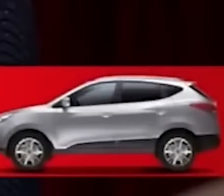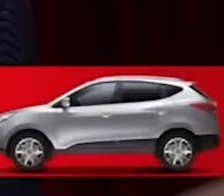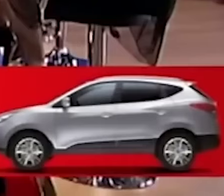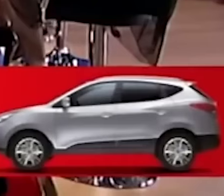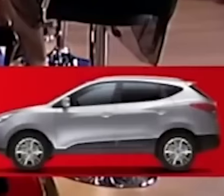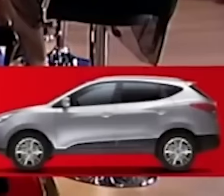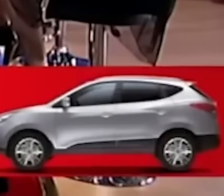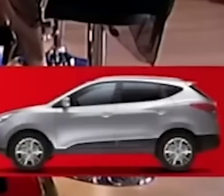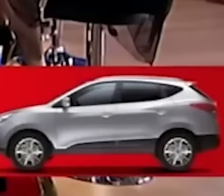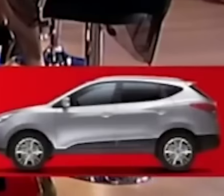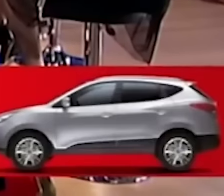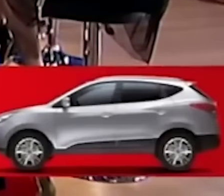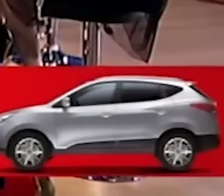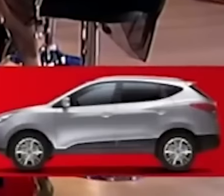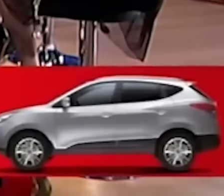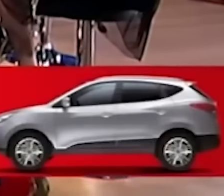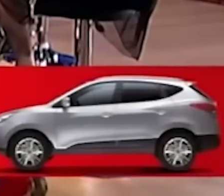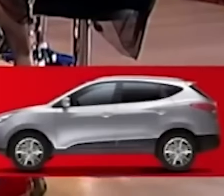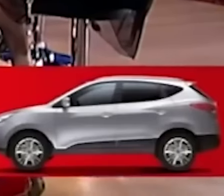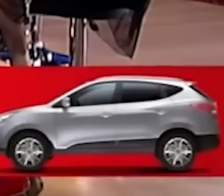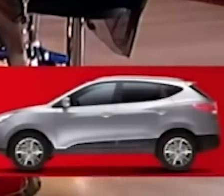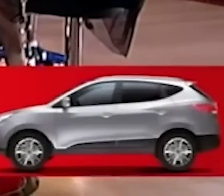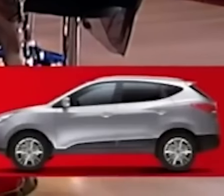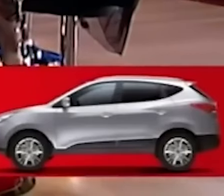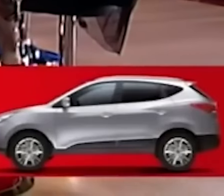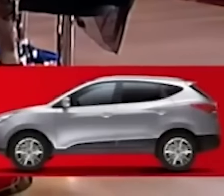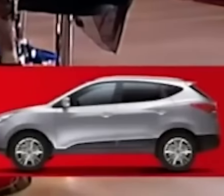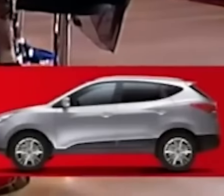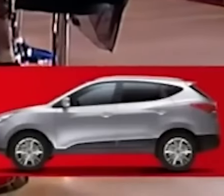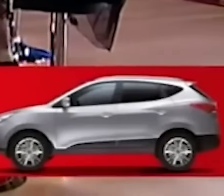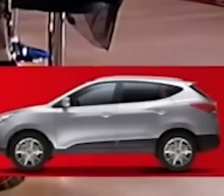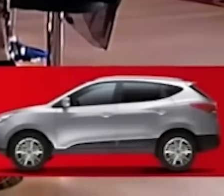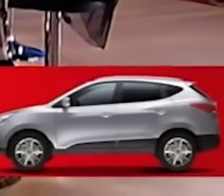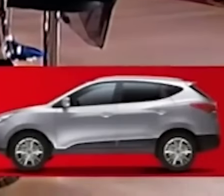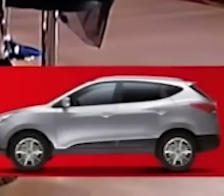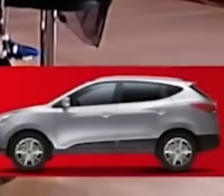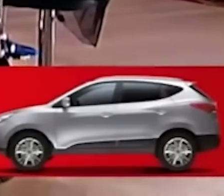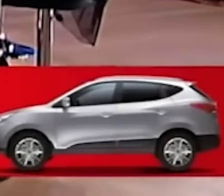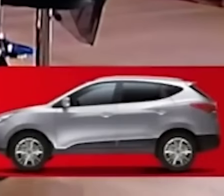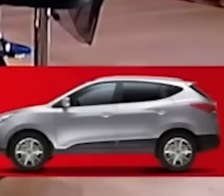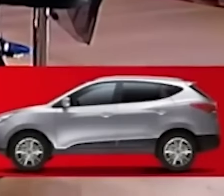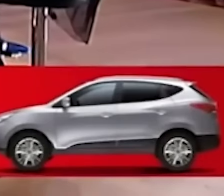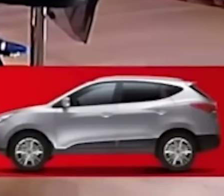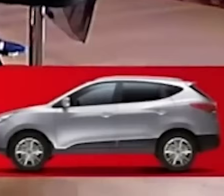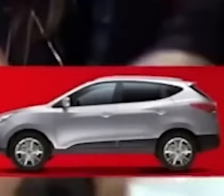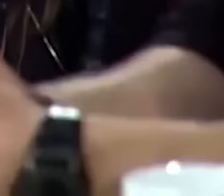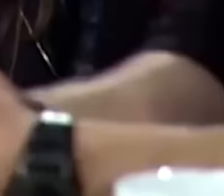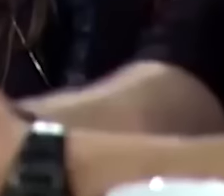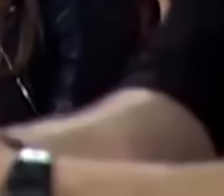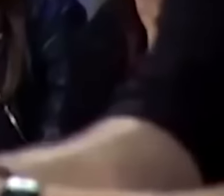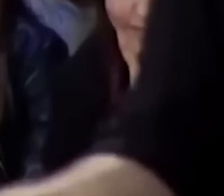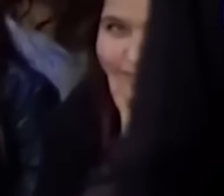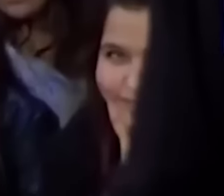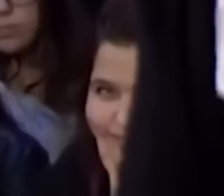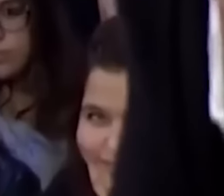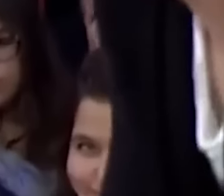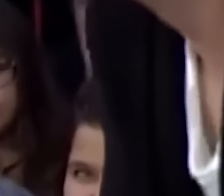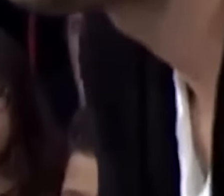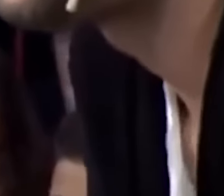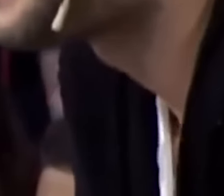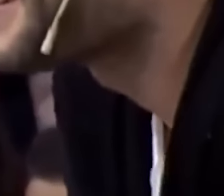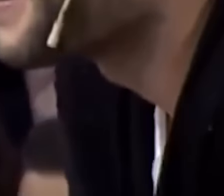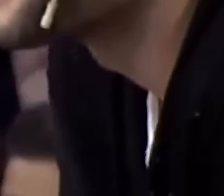Devam. Nokta noktayı izlediğimde ah onun rolünde ben olmalıydım dedim çünkü. Vikingler.